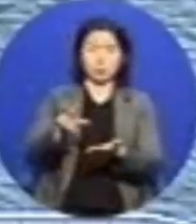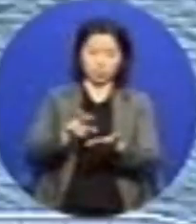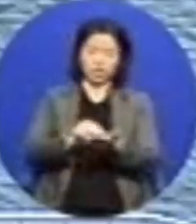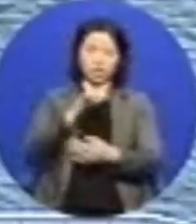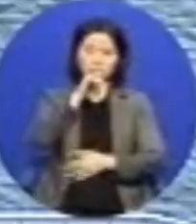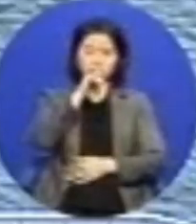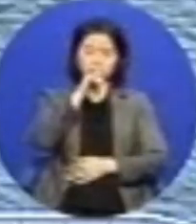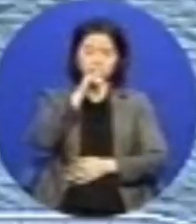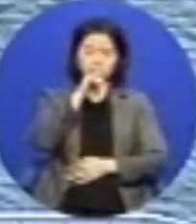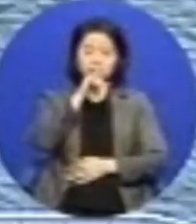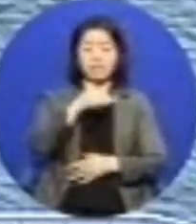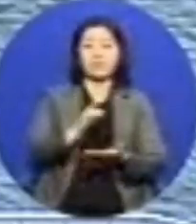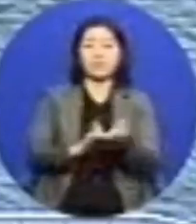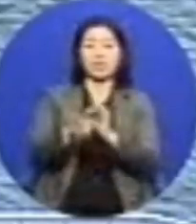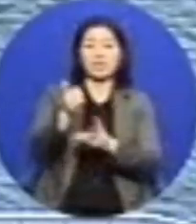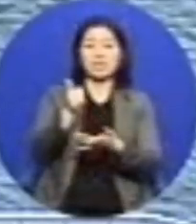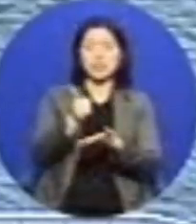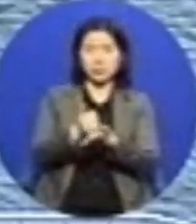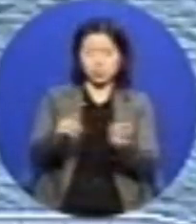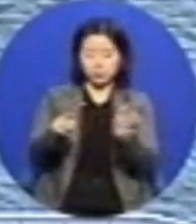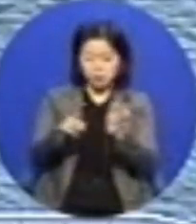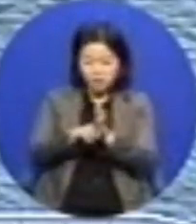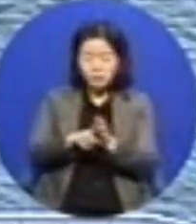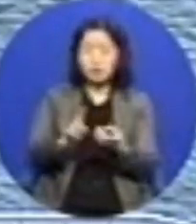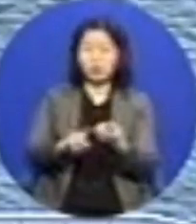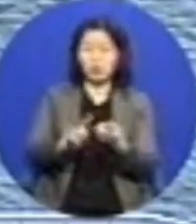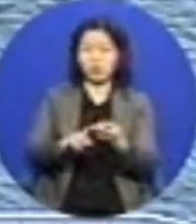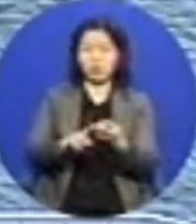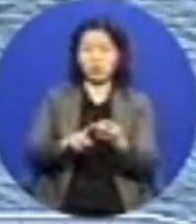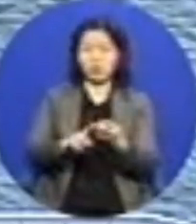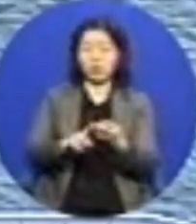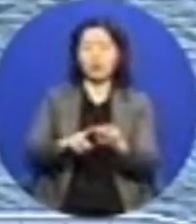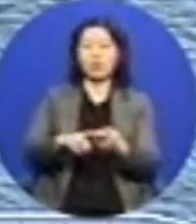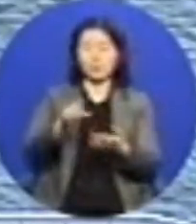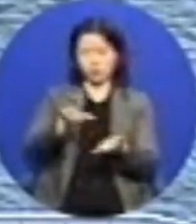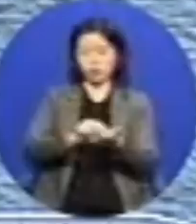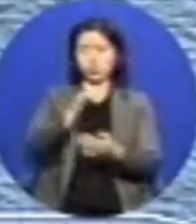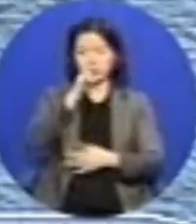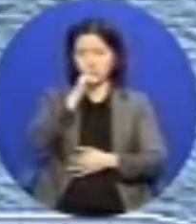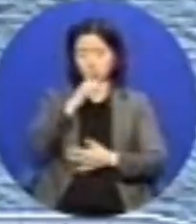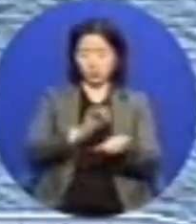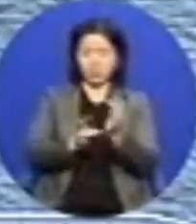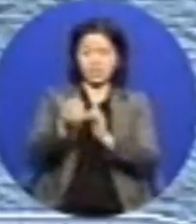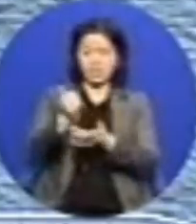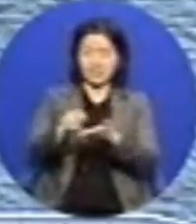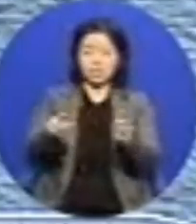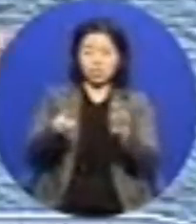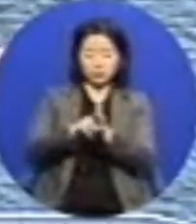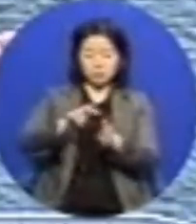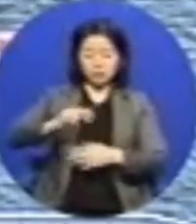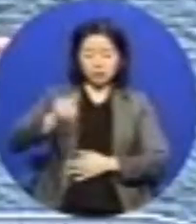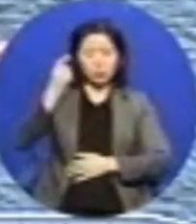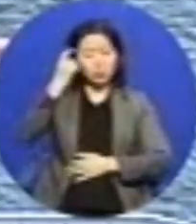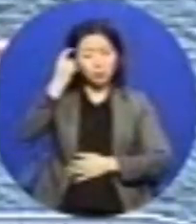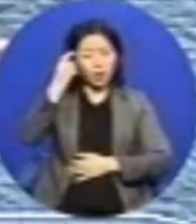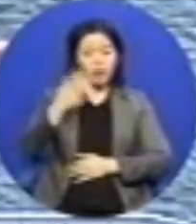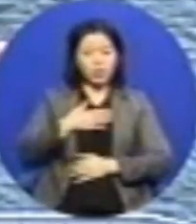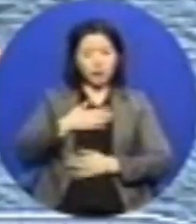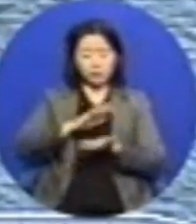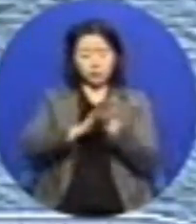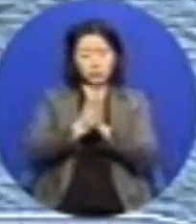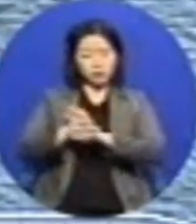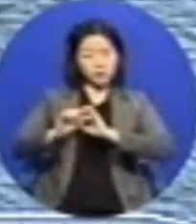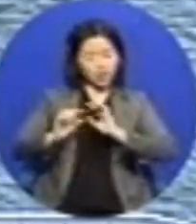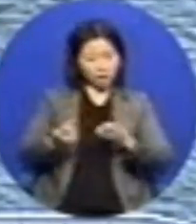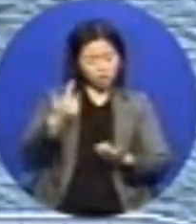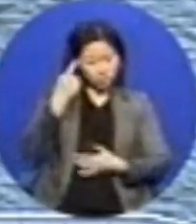거죠 예수를 믿는 데 문제가 있는 거예요 예수를 믿어도 나는 왜 안 변하나 가 아니고